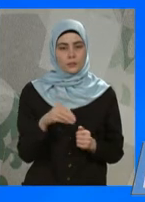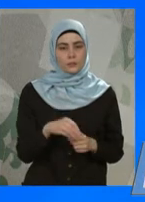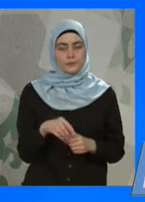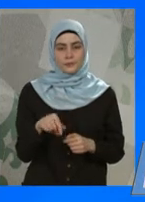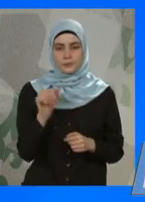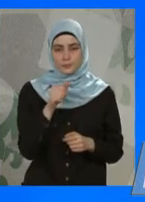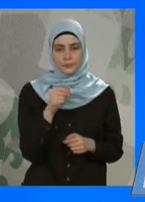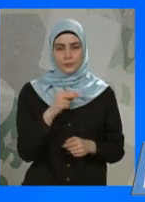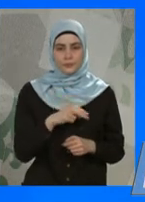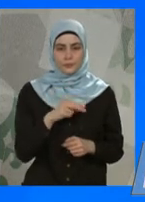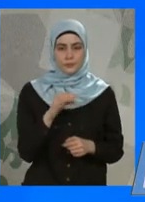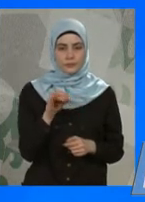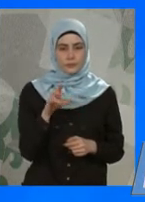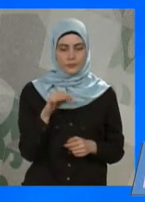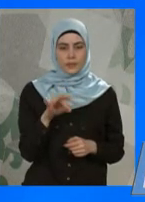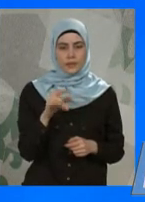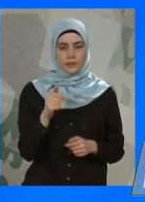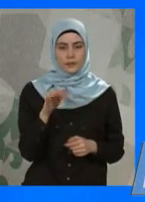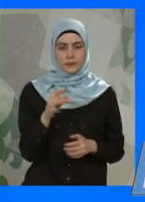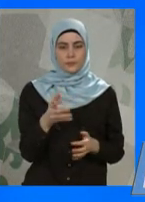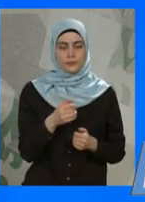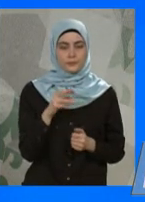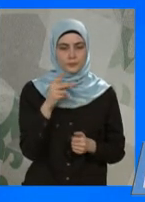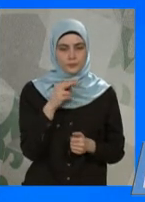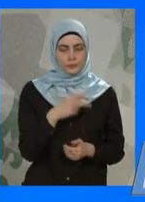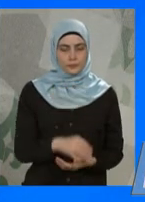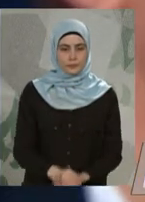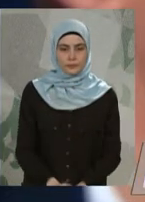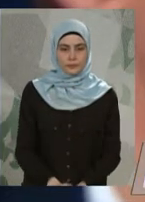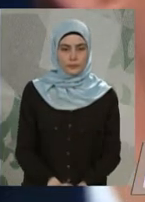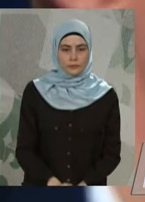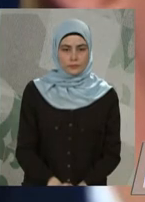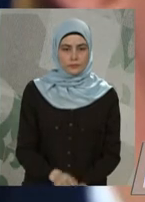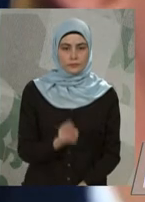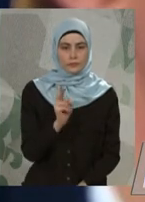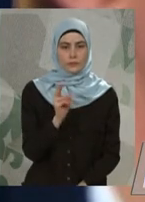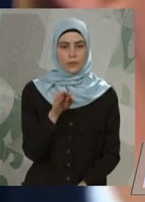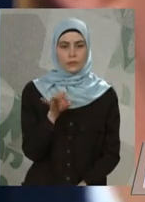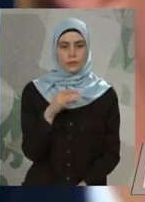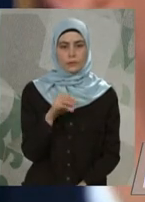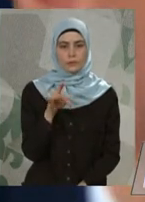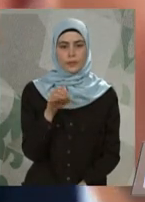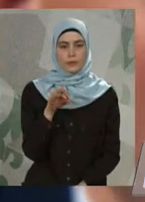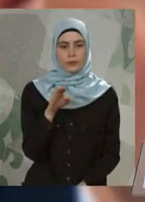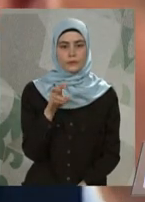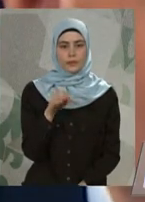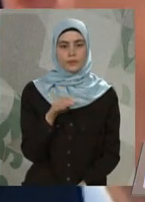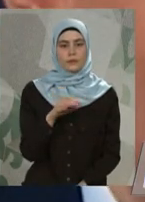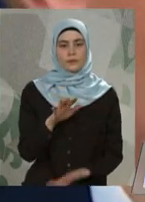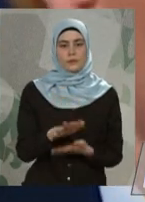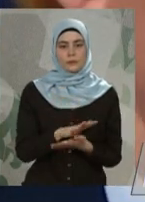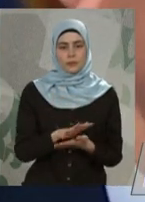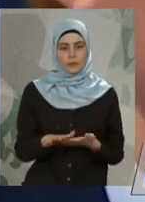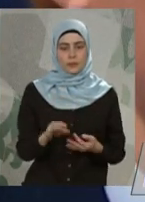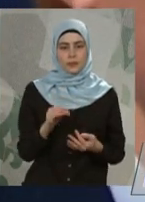единый сквозной регистр получателей препаратов, которые предоставляются человеку бесплатно или